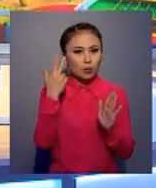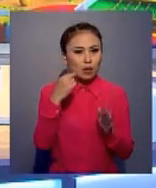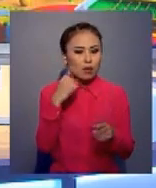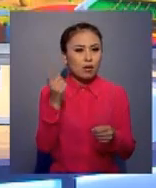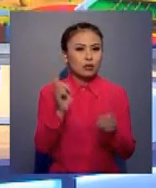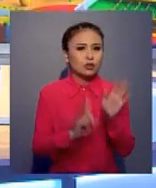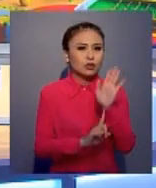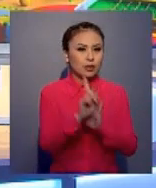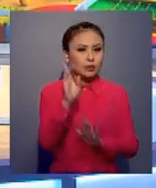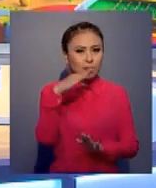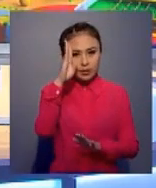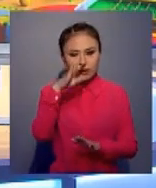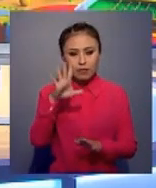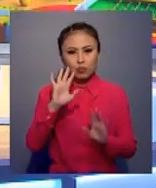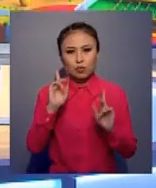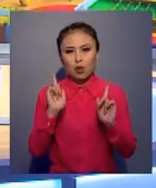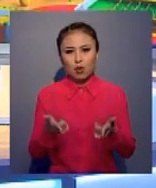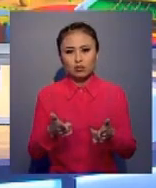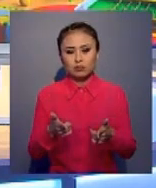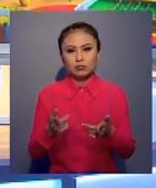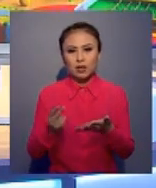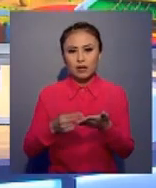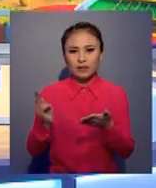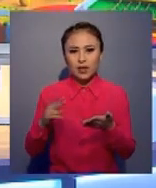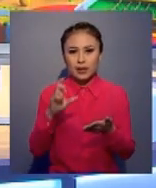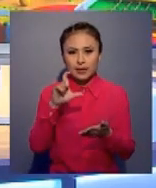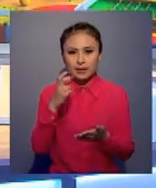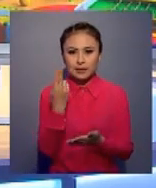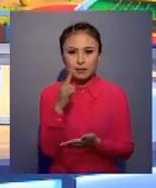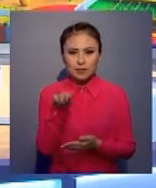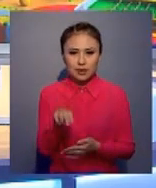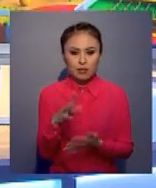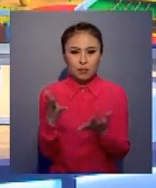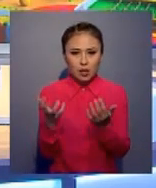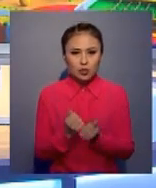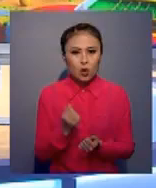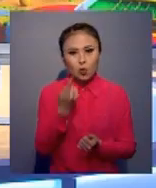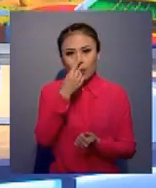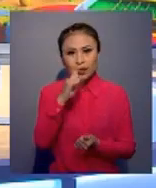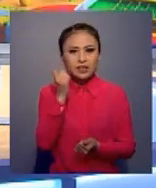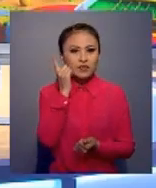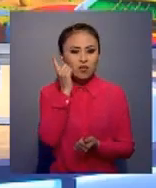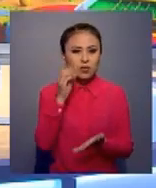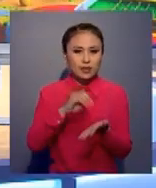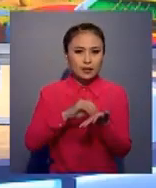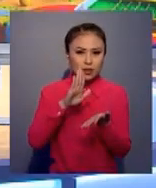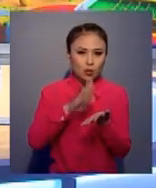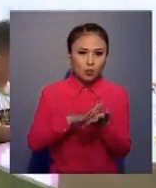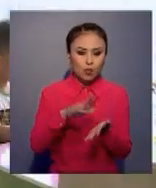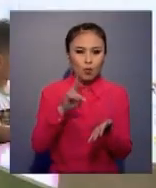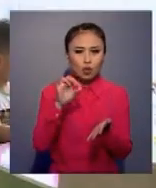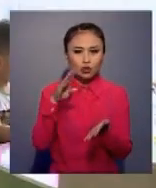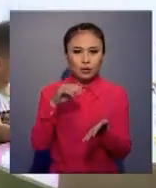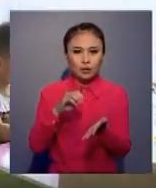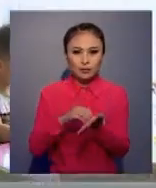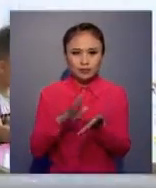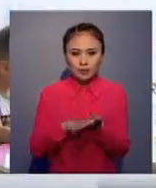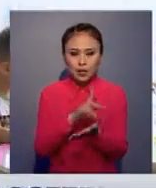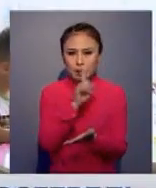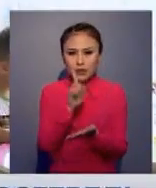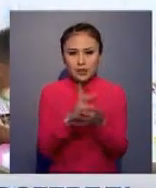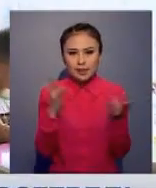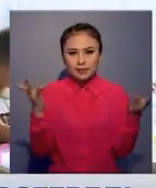кейін әрбір ата-ана электронды қолтаңба алып, балаға тиесілі мәліметтерді толтырып, өз телефон нөмірі мен электронды поштасын қалдыруы